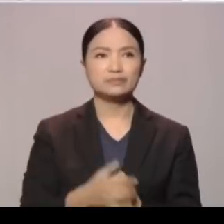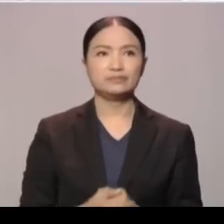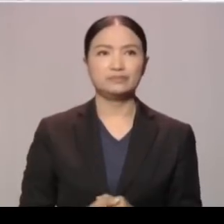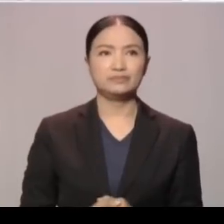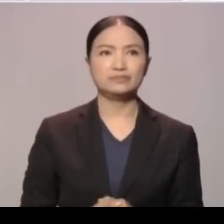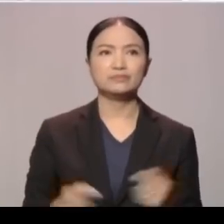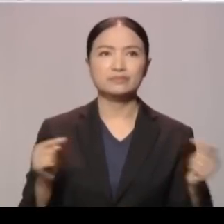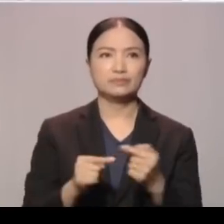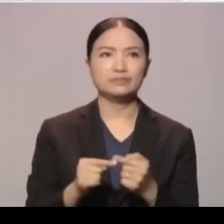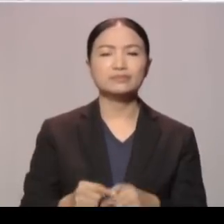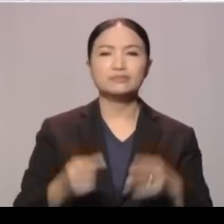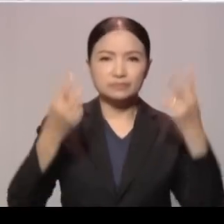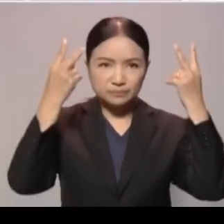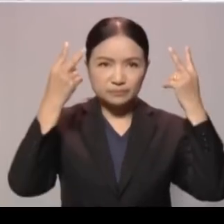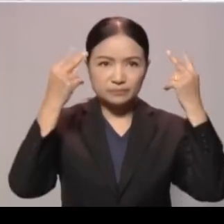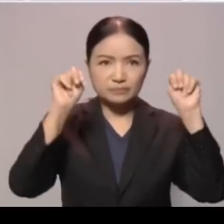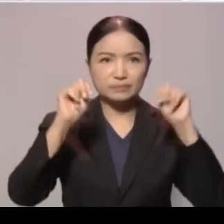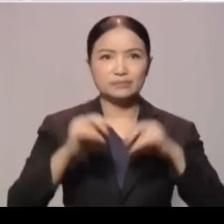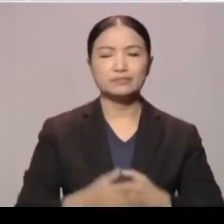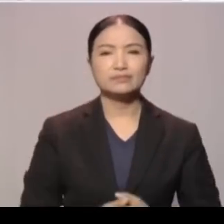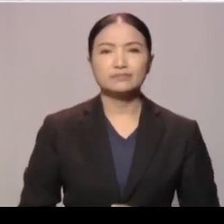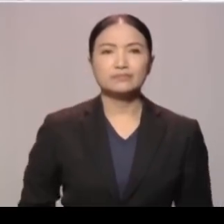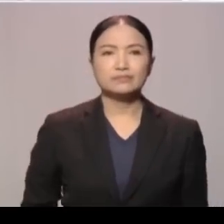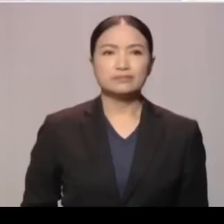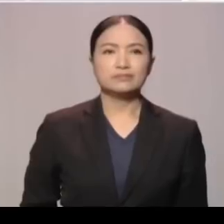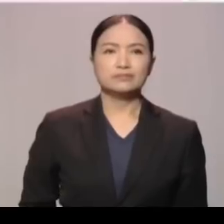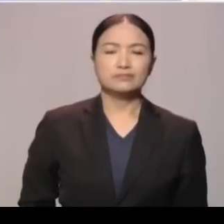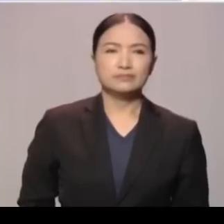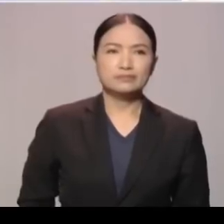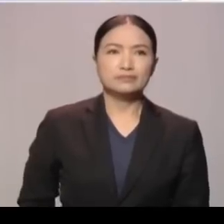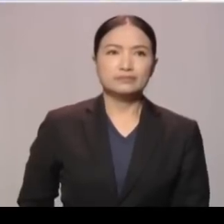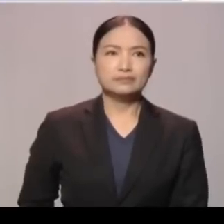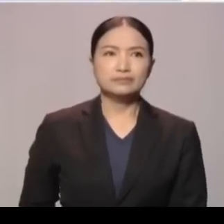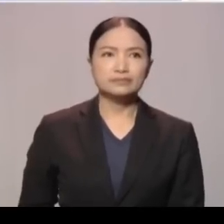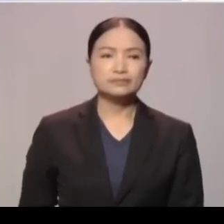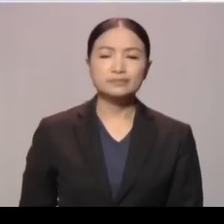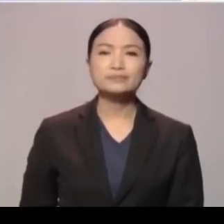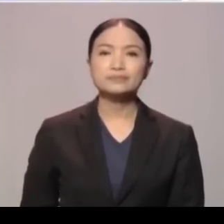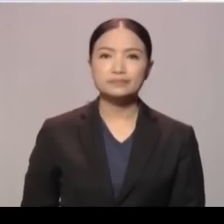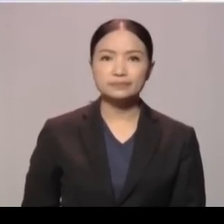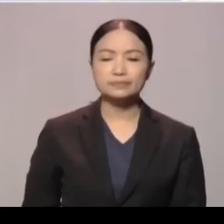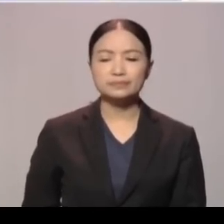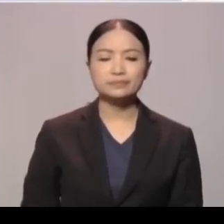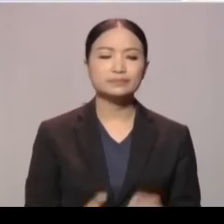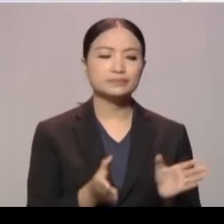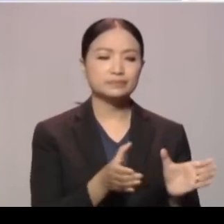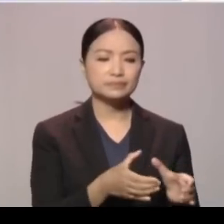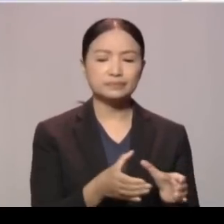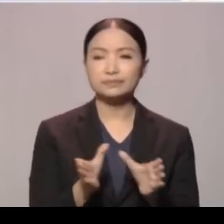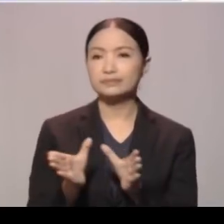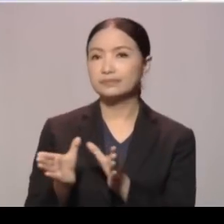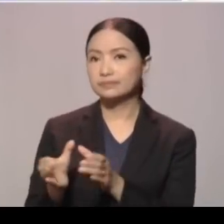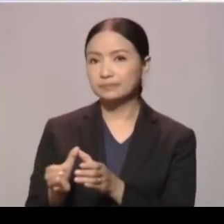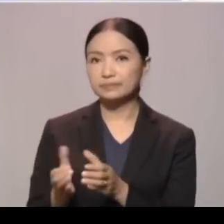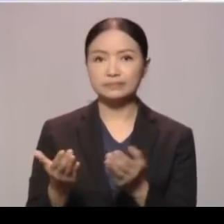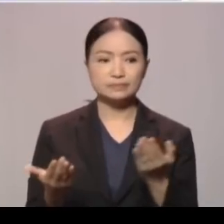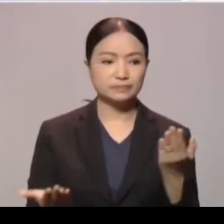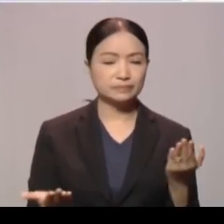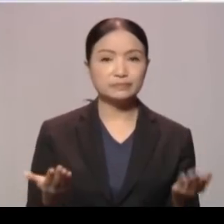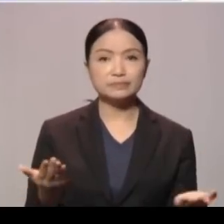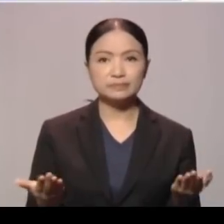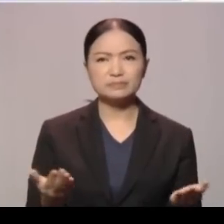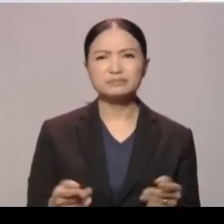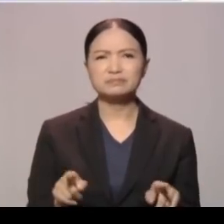กรัฐมนตรี เพราะว่ากำลังจะถามอาจารย์เลยว่าท่าทีที่ออกมาจากทั้งสองพรรคแบบนี้เนี่ยมันกลายเป็นว่